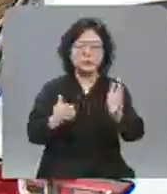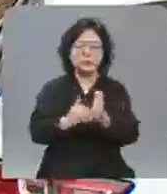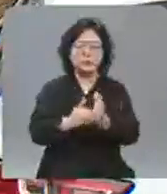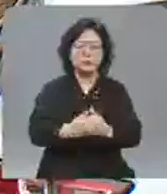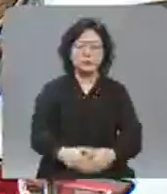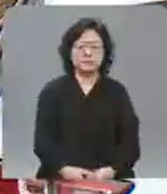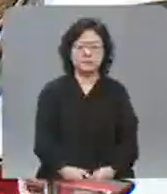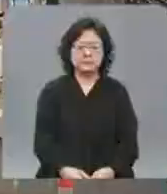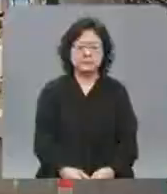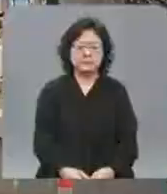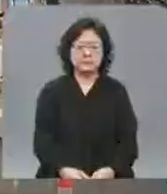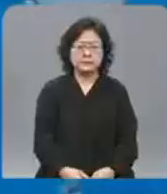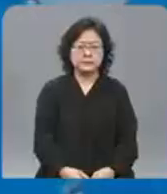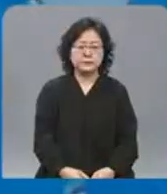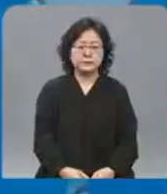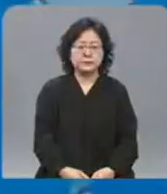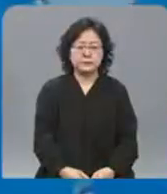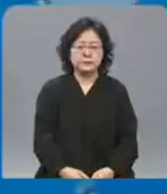주장했습니다.